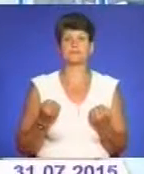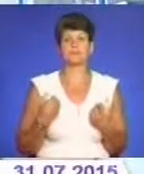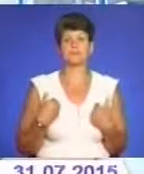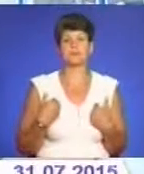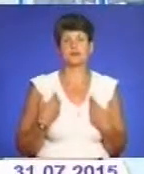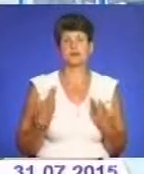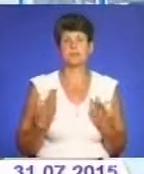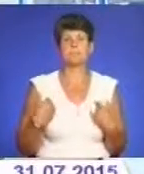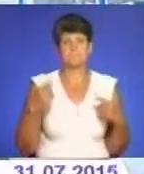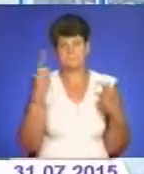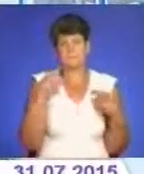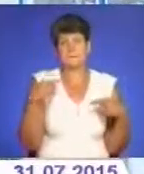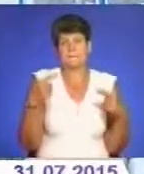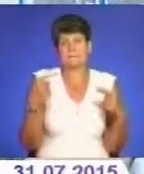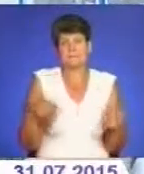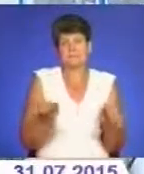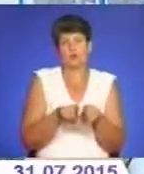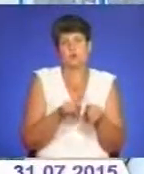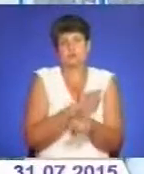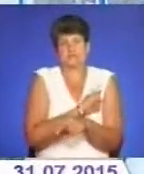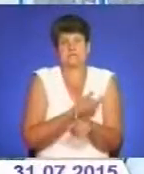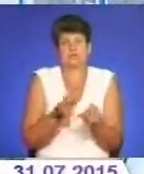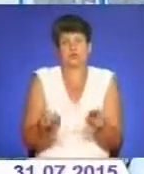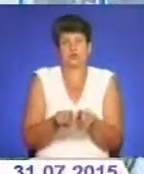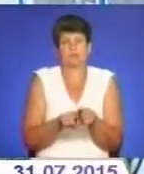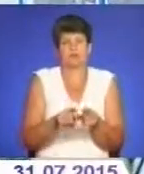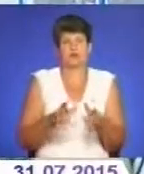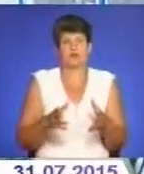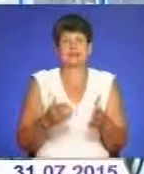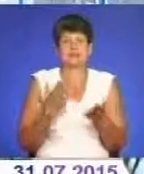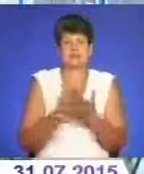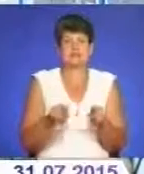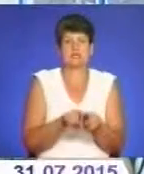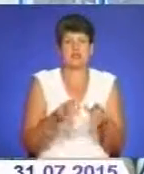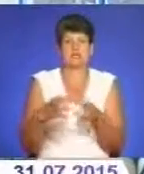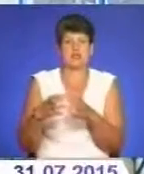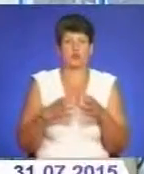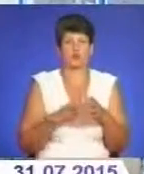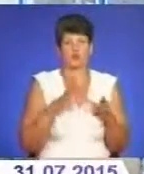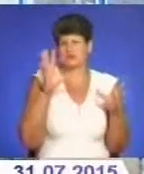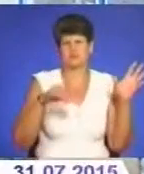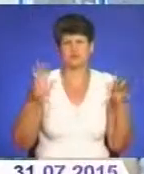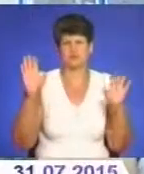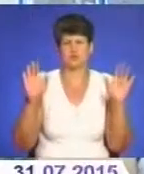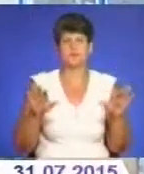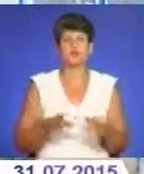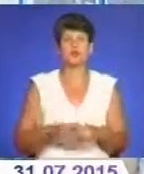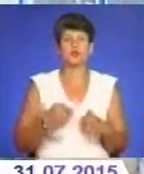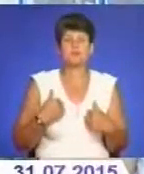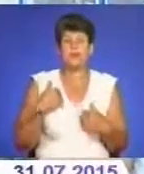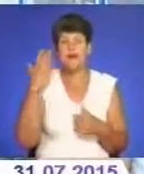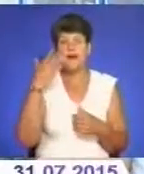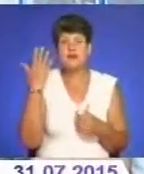ну, схоже, да. Медицина теж схожа. У нас є однакові факультети і все, все. Ну, мені кажеться,